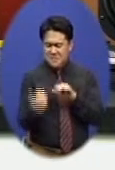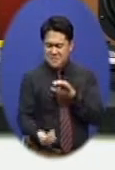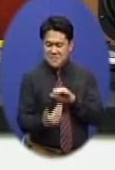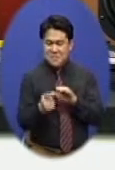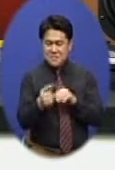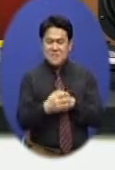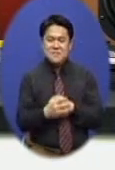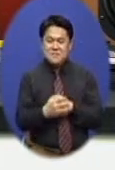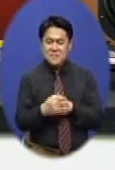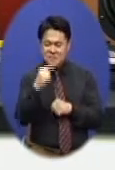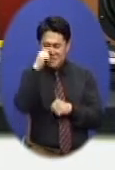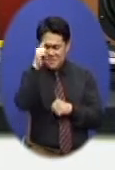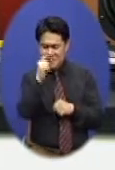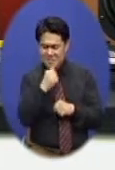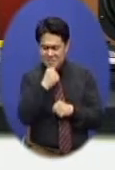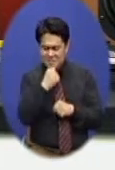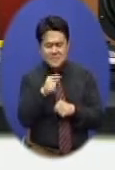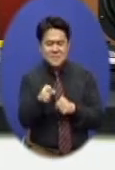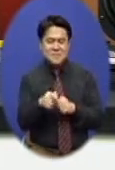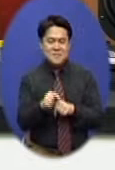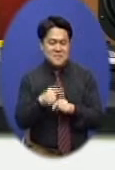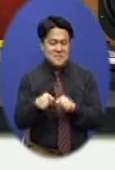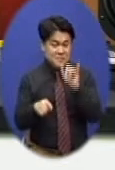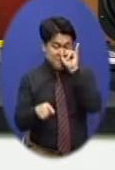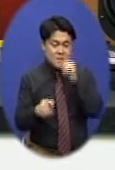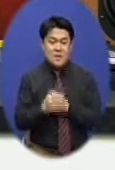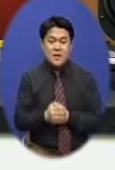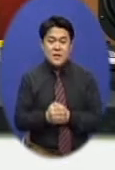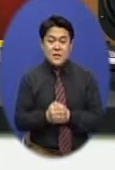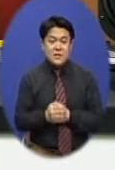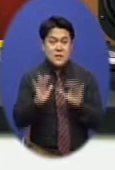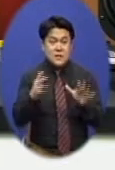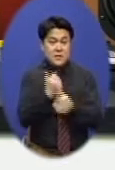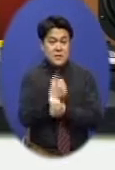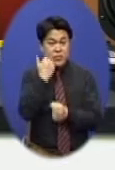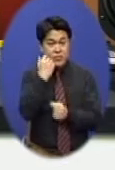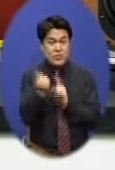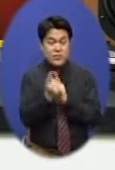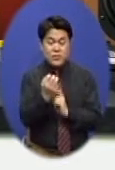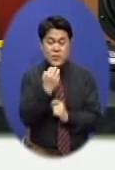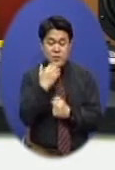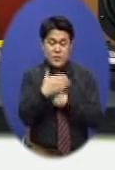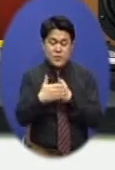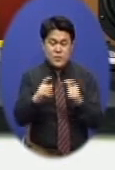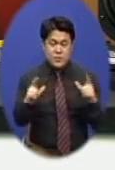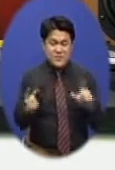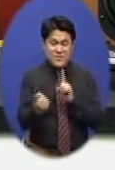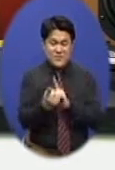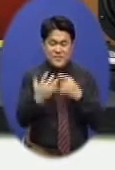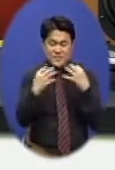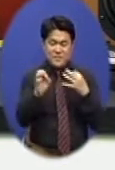둡니다. 그렇습니다. 자, 계속해서 이번에는 예약 참여자 한번 만나볼까요? 네. 서울 은평구로 달려가 보겠습니다. 김영주